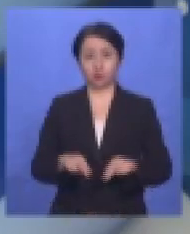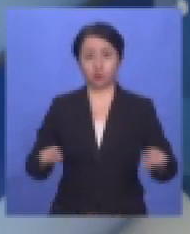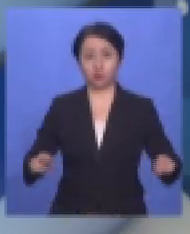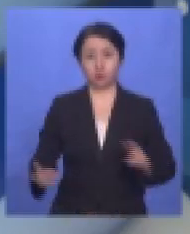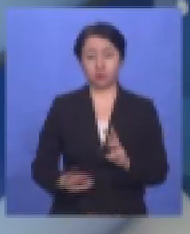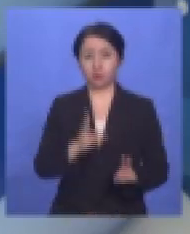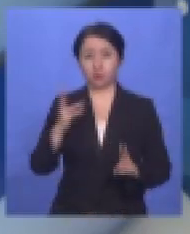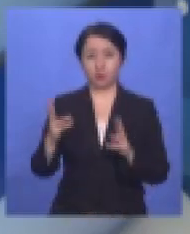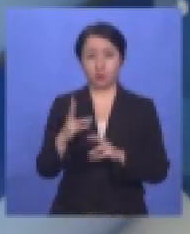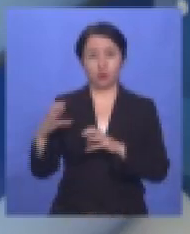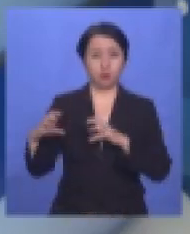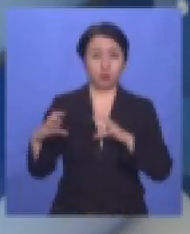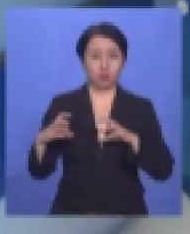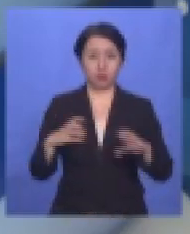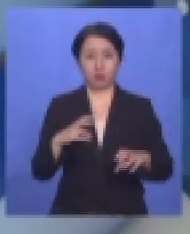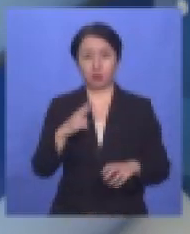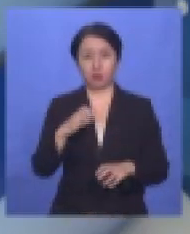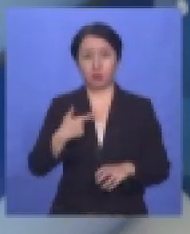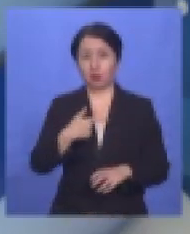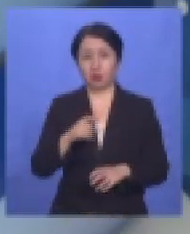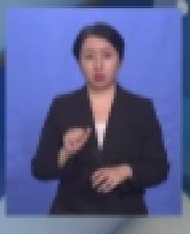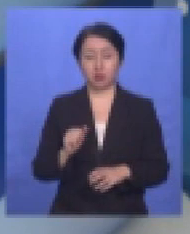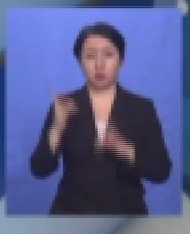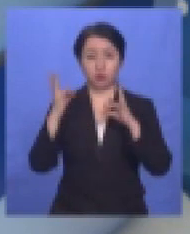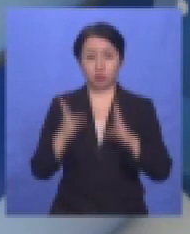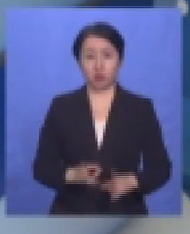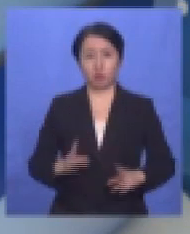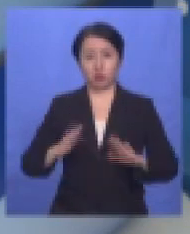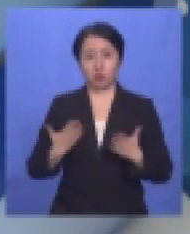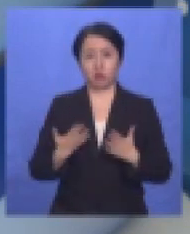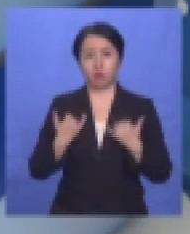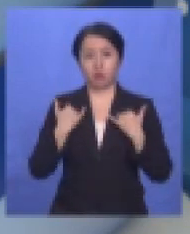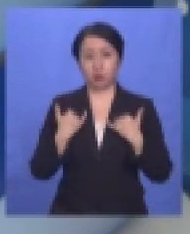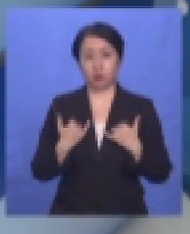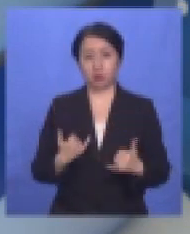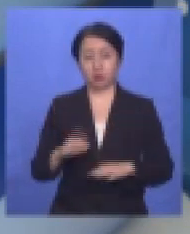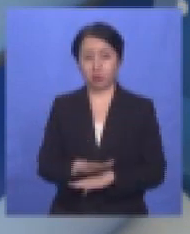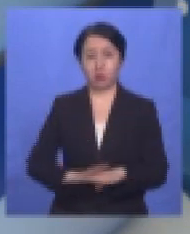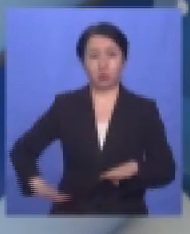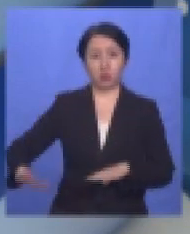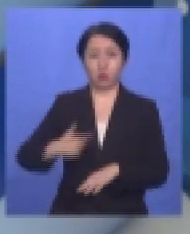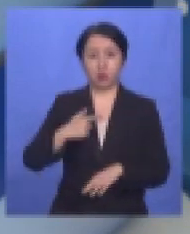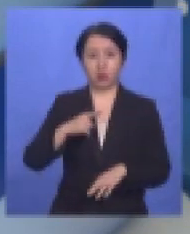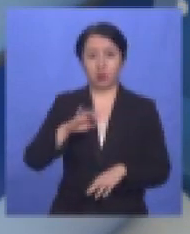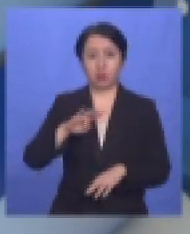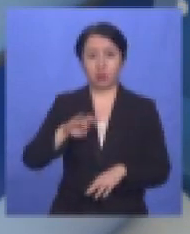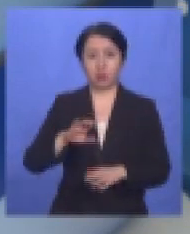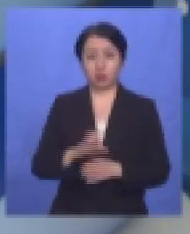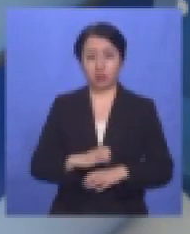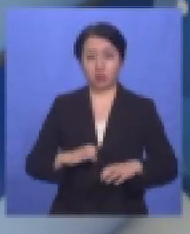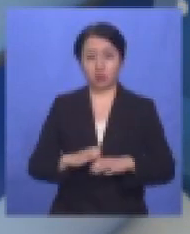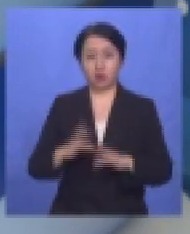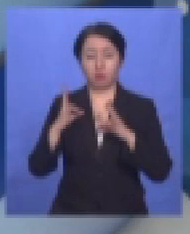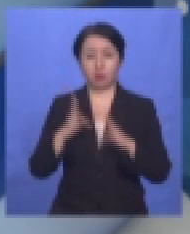В Петропавловске загорелся грузовой автомобиль с цистерной газа. Чрезвычайное происшествие случилось сегодня на территории